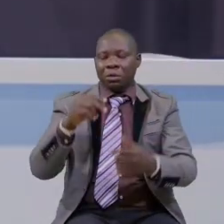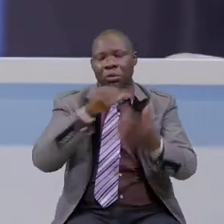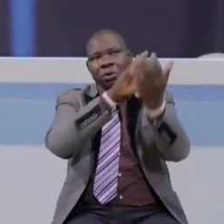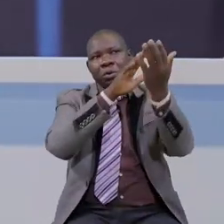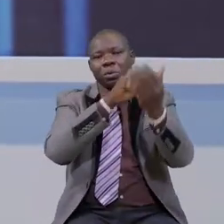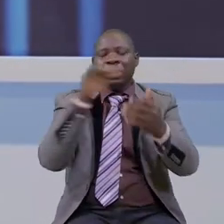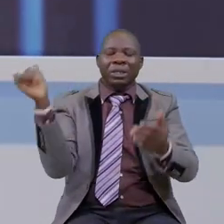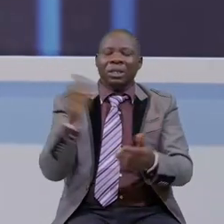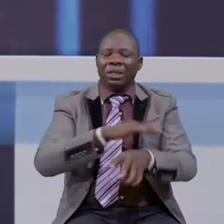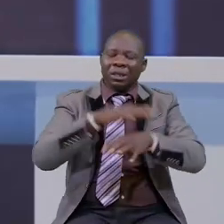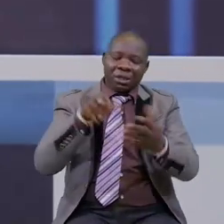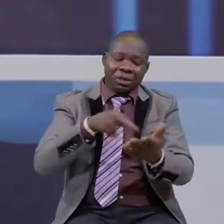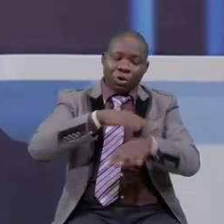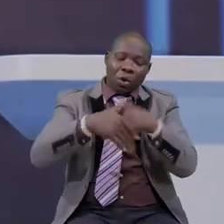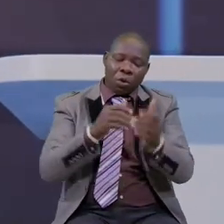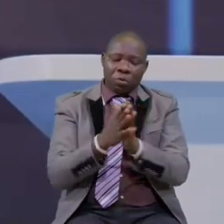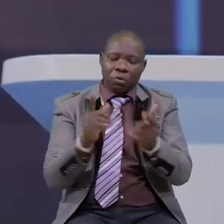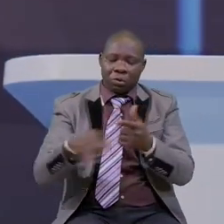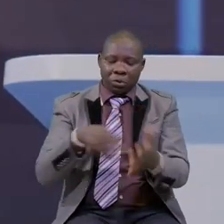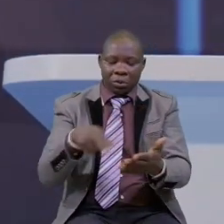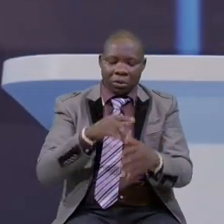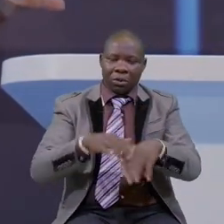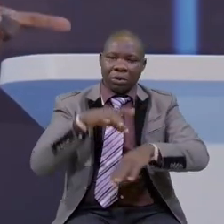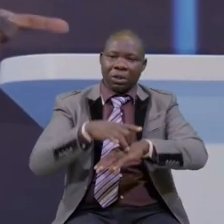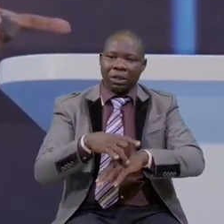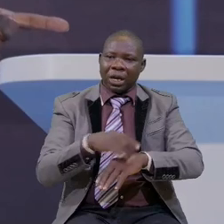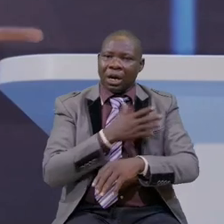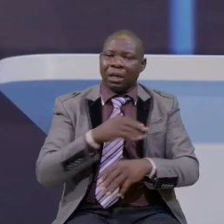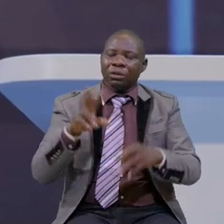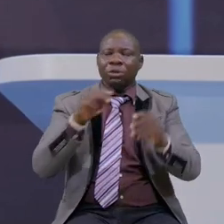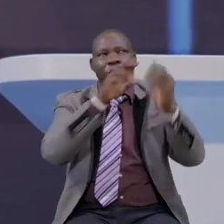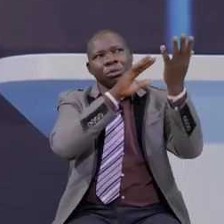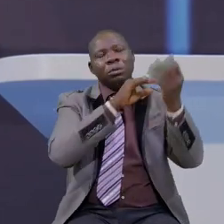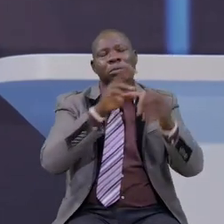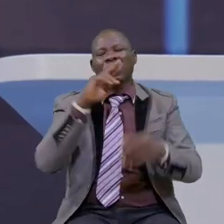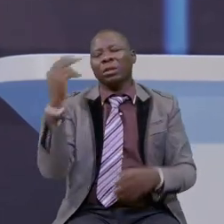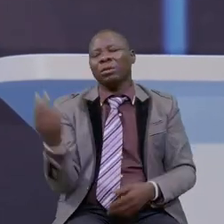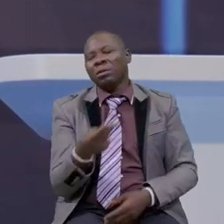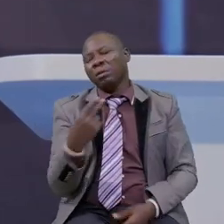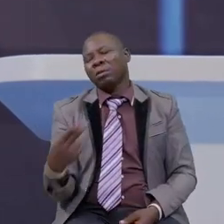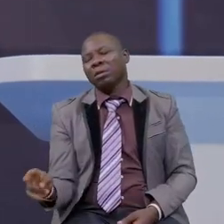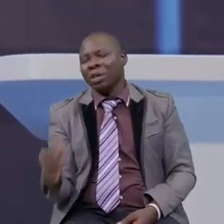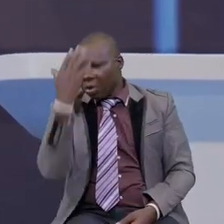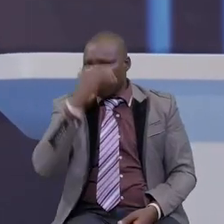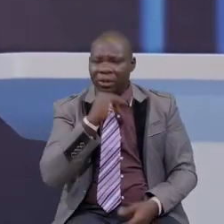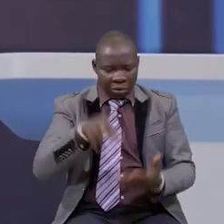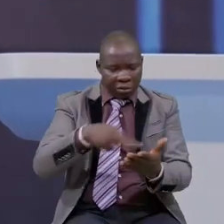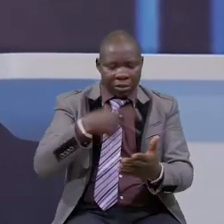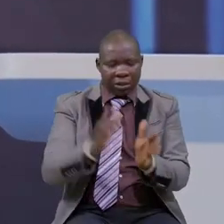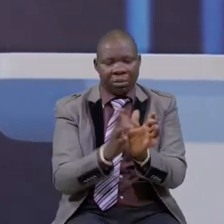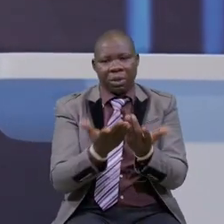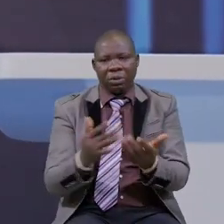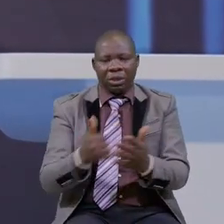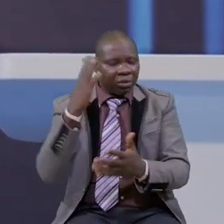peuvent lire sur la terre. Et il n'y a pas d'espérance. Ils se disent, ah, ce n'est pas la peine. Pourquoi ne pas lire la Bible? Cela va ôter